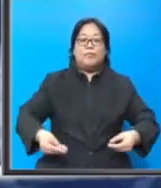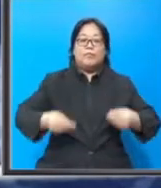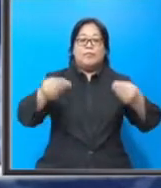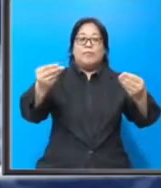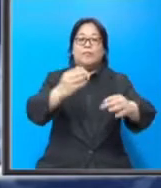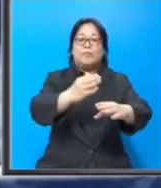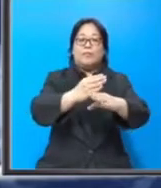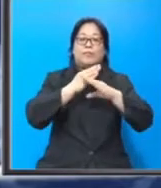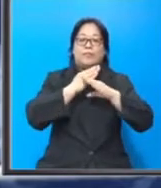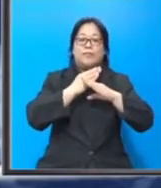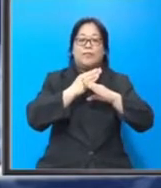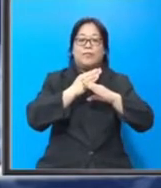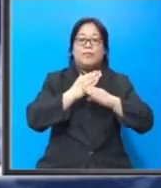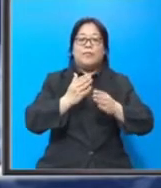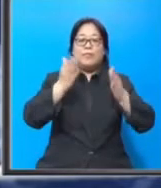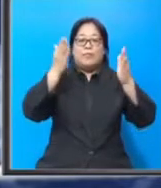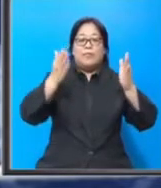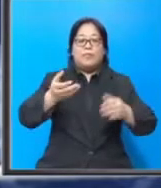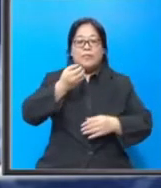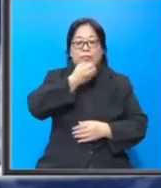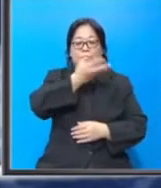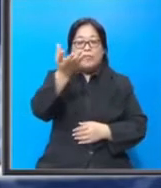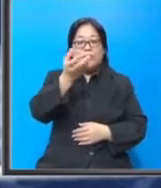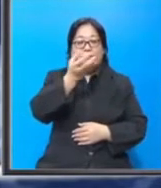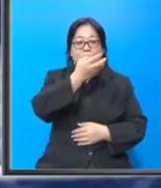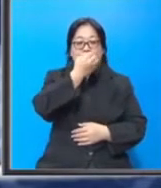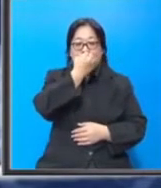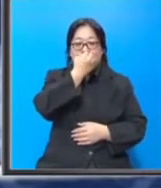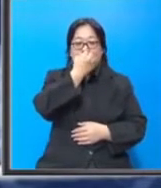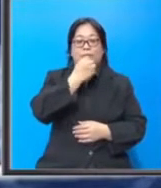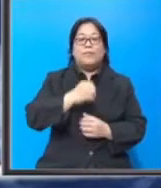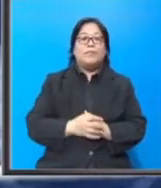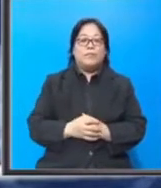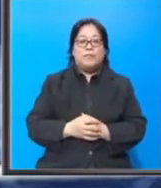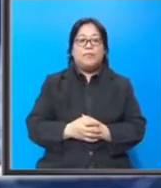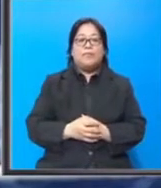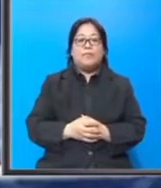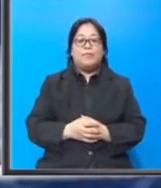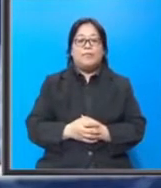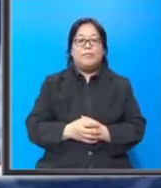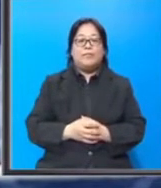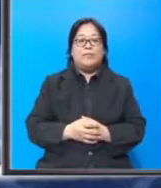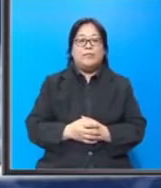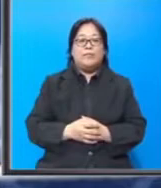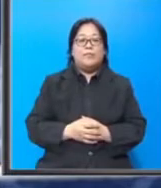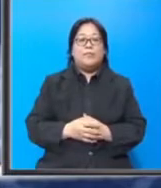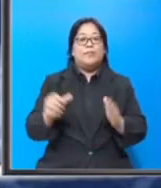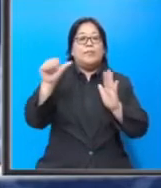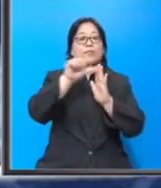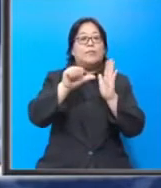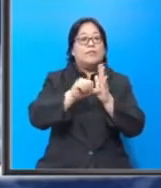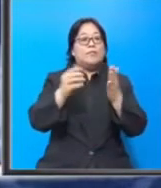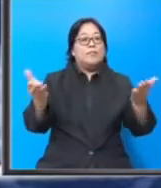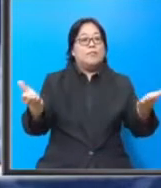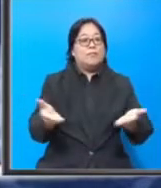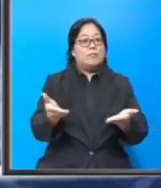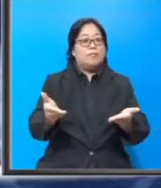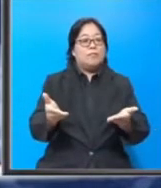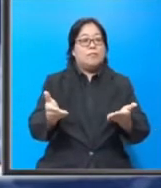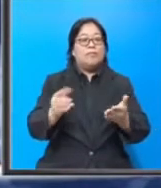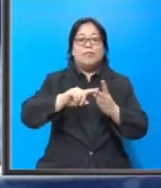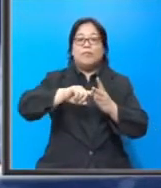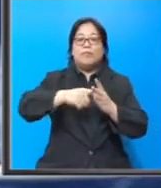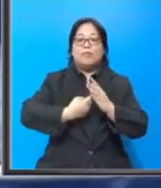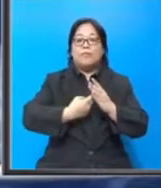memberikan perlindungan kepada pemberi maklumat ataupun whistleblowers. Akta ini telah